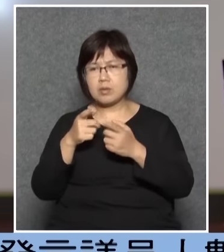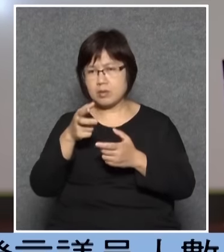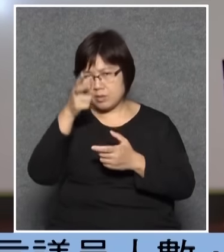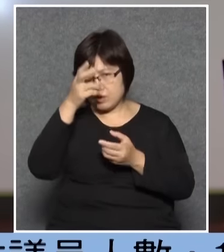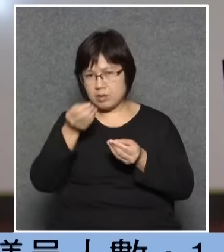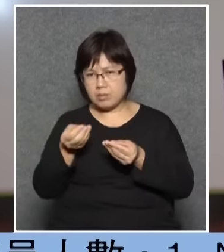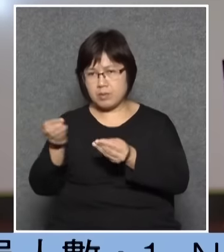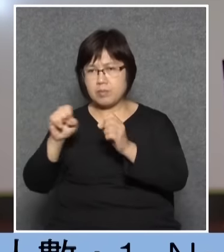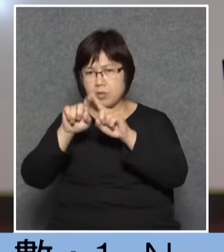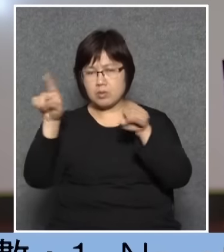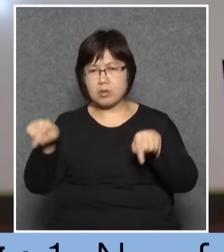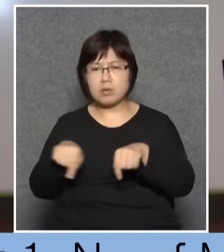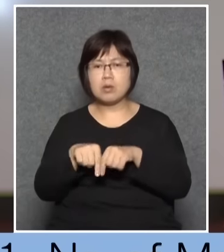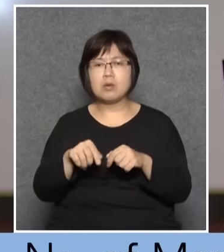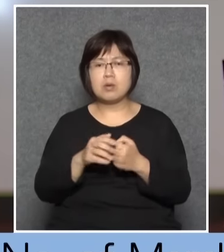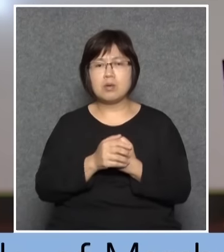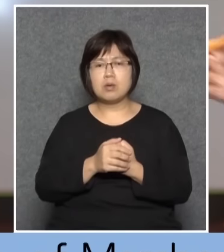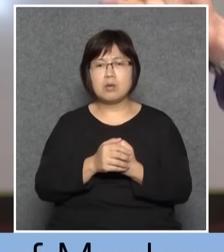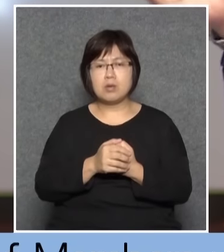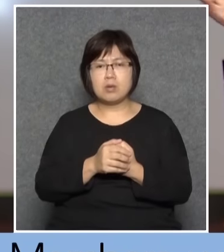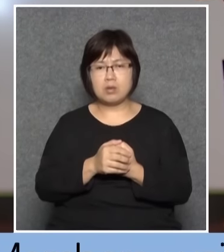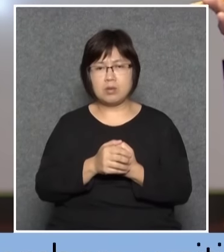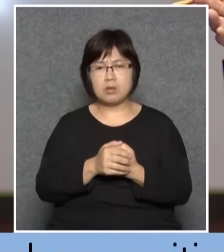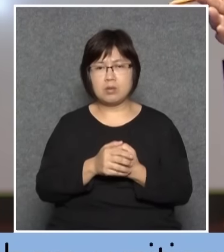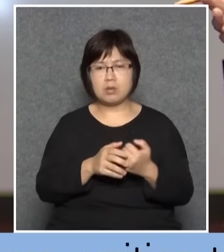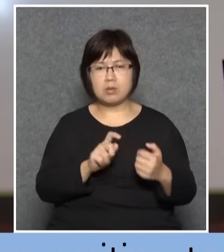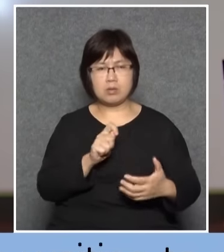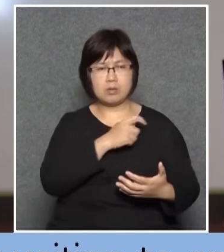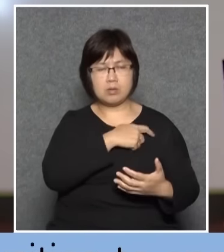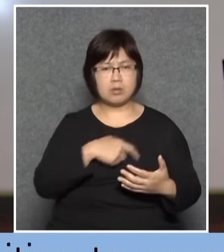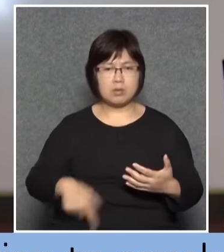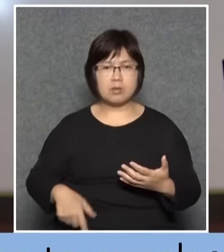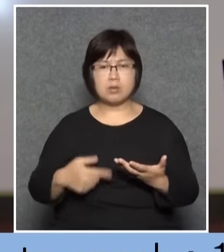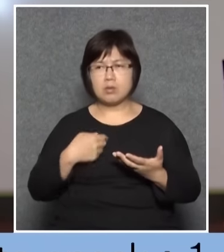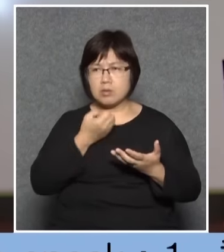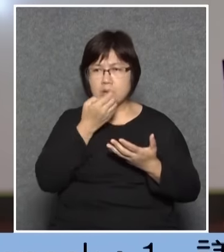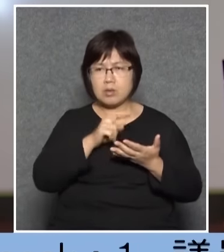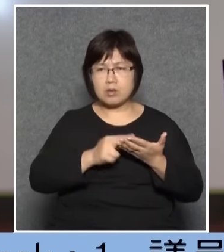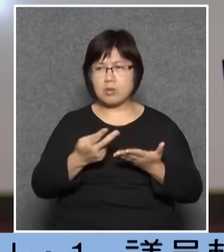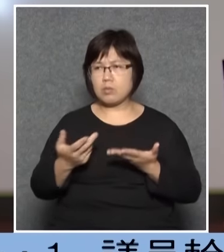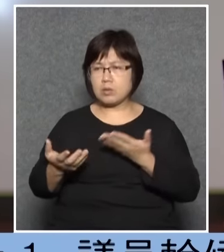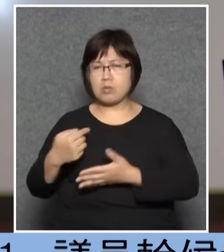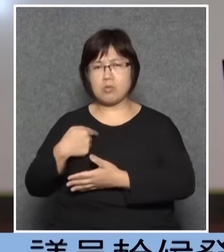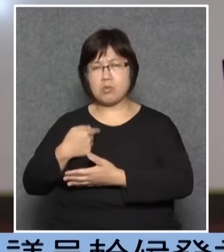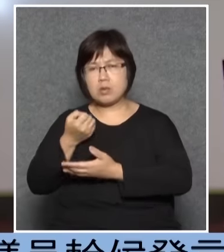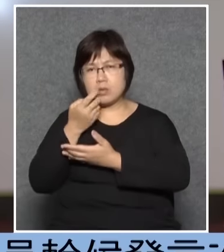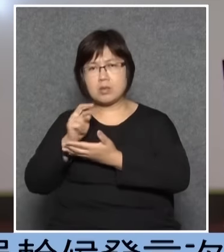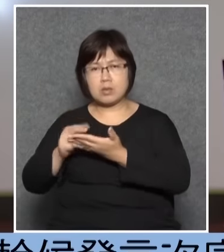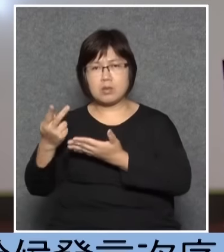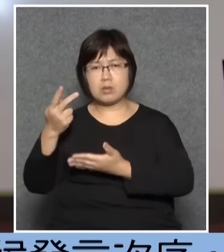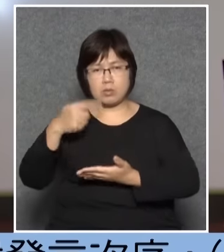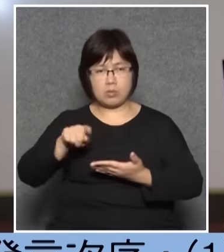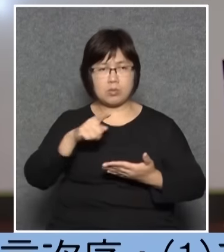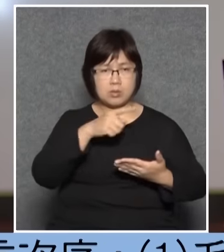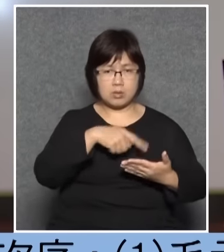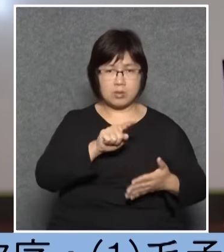報告，係咪啊？咁但係如果你涂谨申议员提嗰啲议案，或者我哋提嗰啲修正案啊，咁得到通过嘅话，